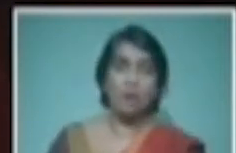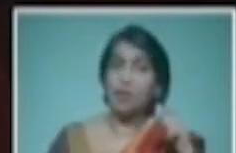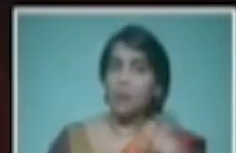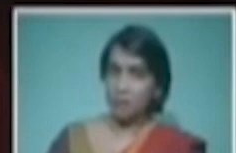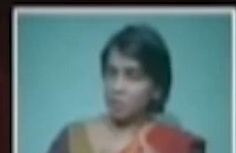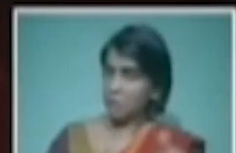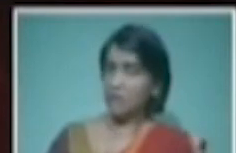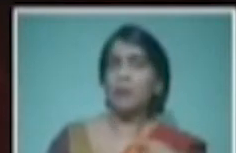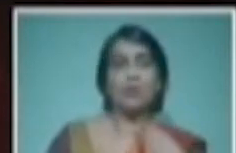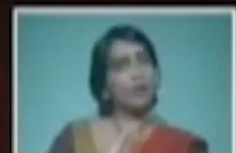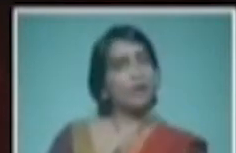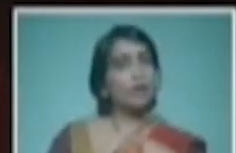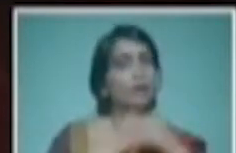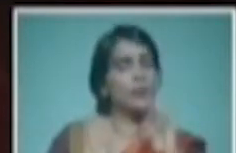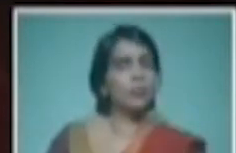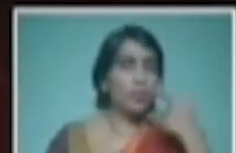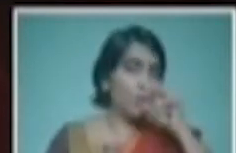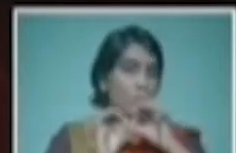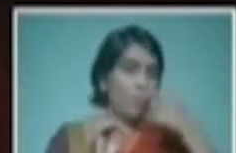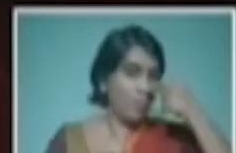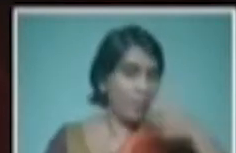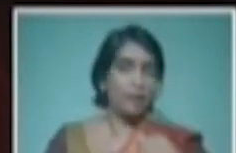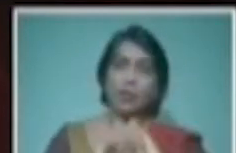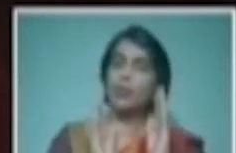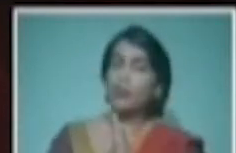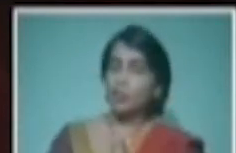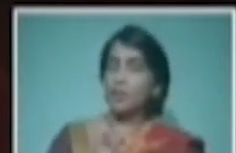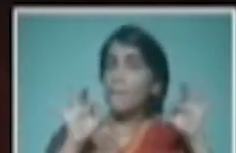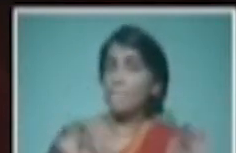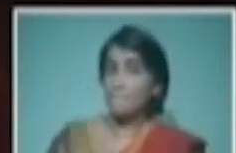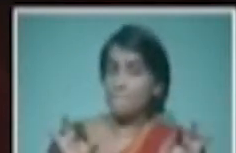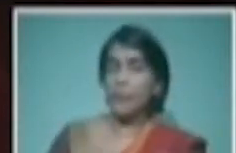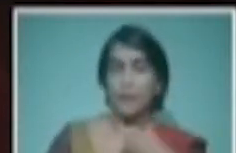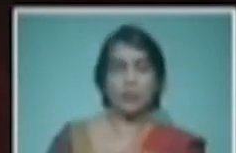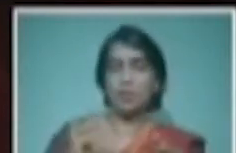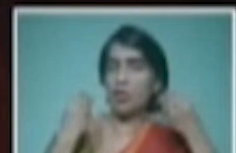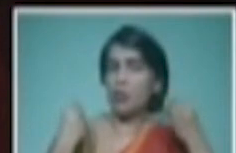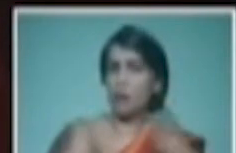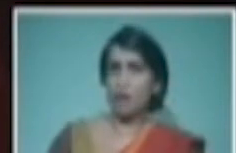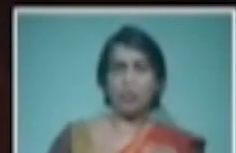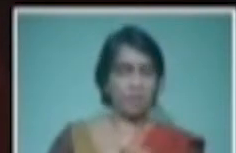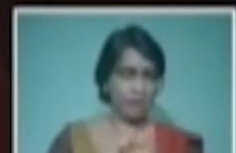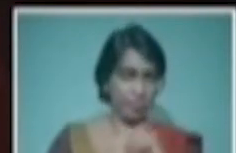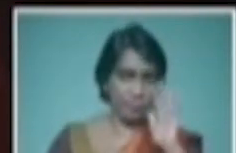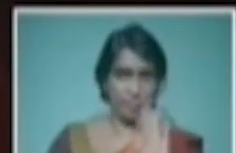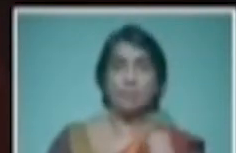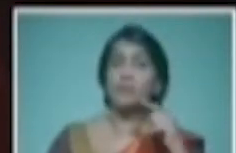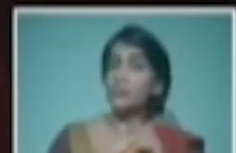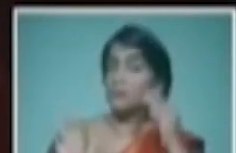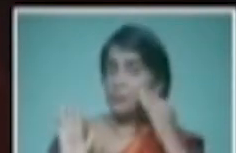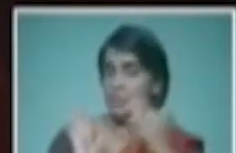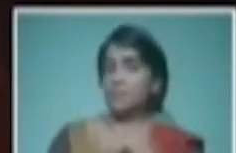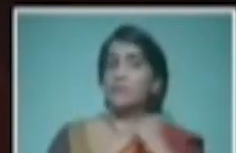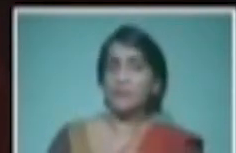විට රට තුල පවතින භූමි තෙල් හිඟයේ සමස්ත බතික් කර්මාන්තය කඩා වැටීමටද හේතු වී තිබෙනවා. මේ සඳහා